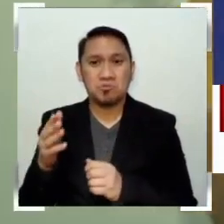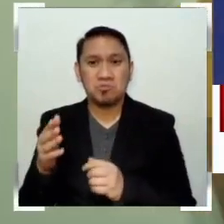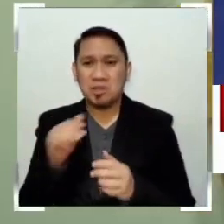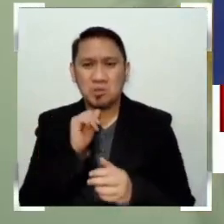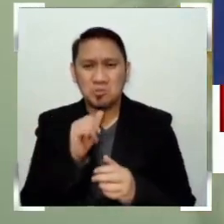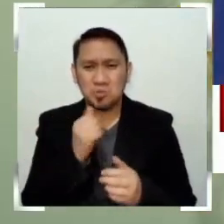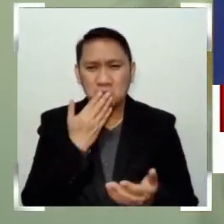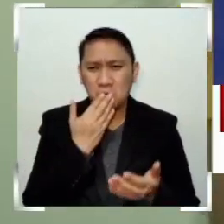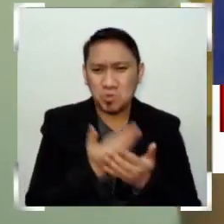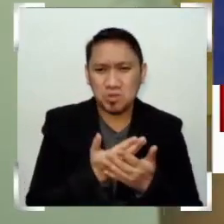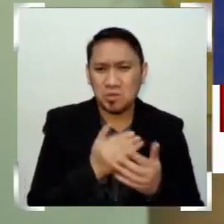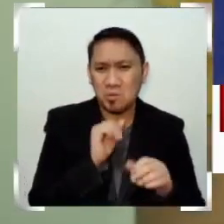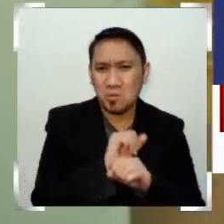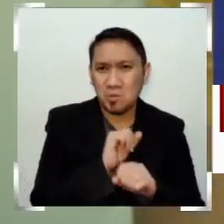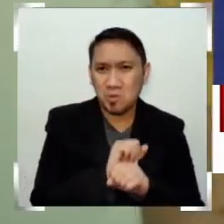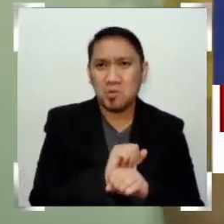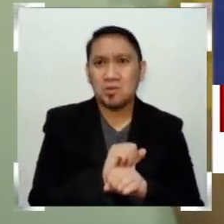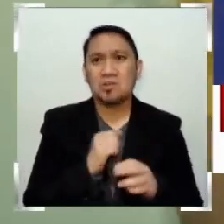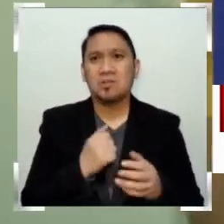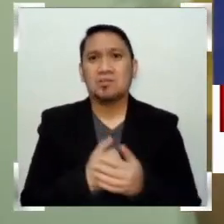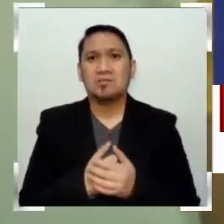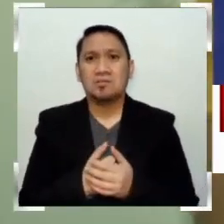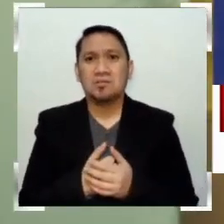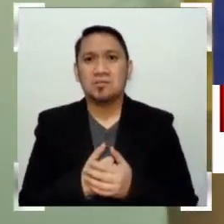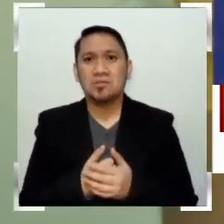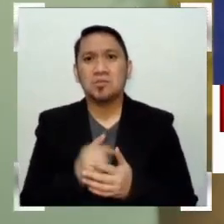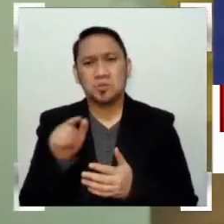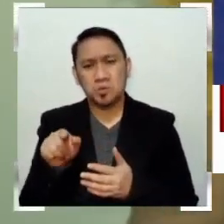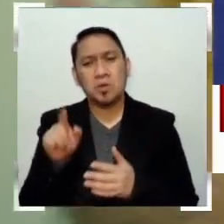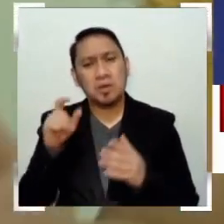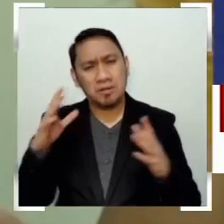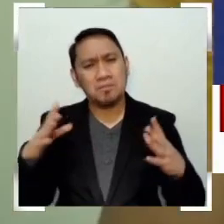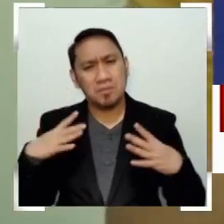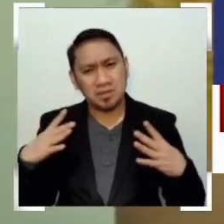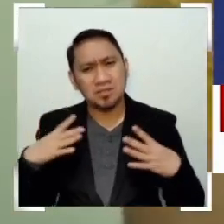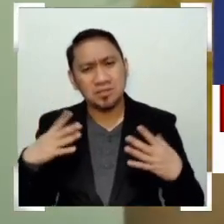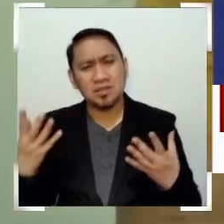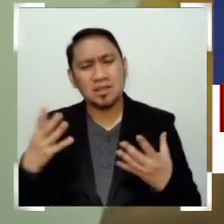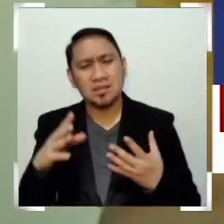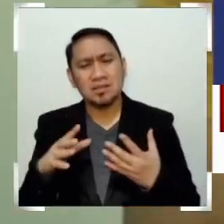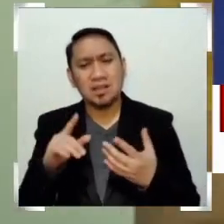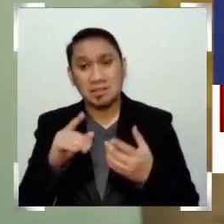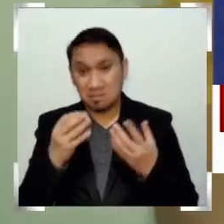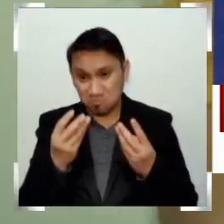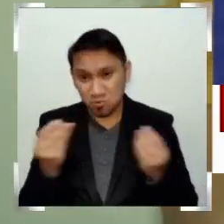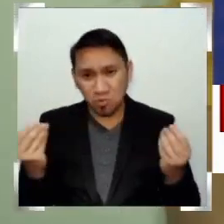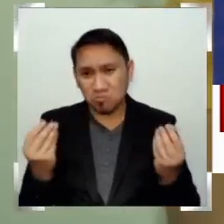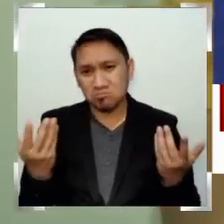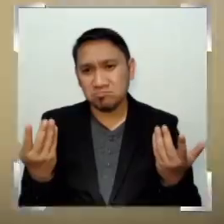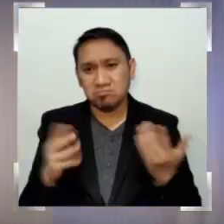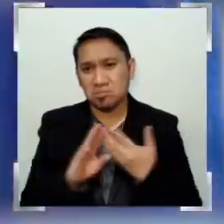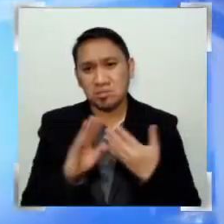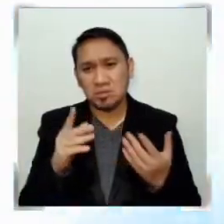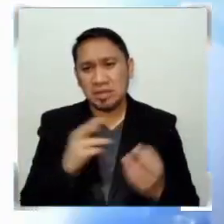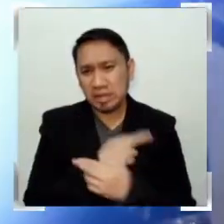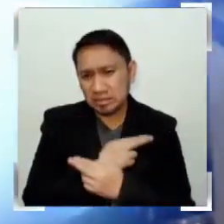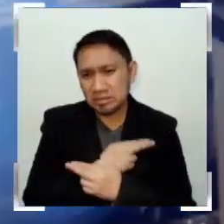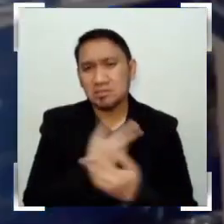pag mo-leave na lang, i-refresh yung kaugalingon, then come back to work nga, amugaway na siya.